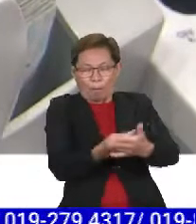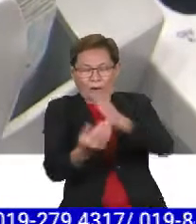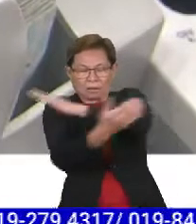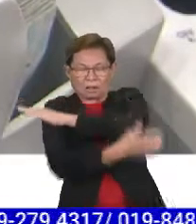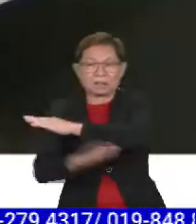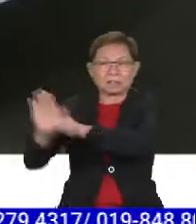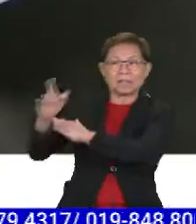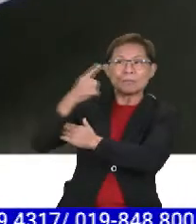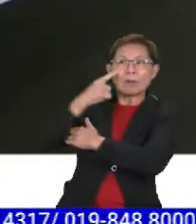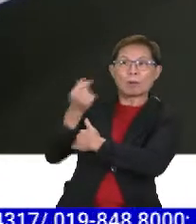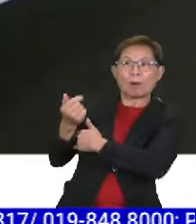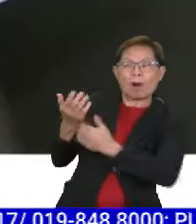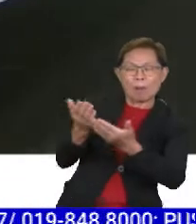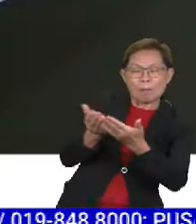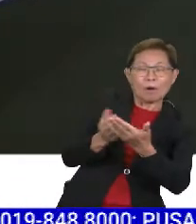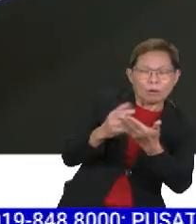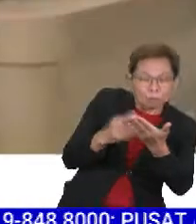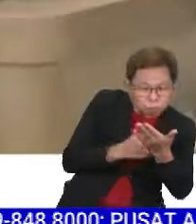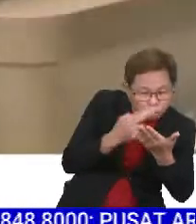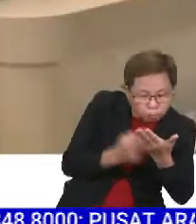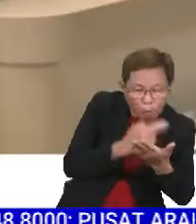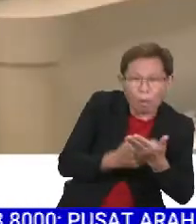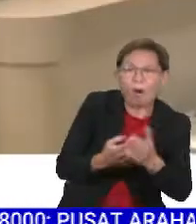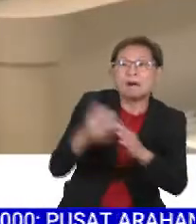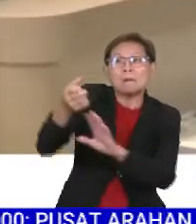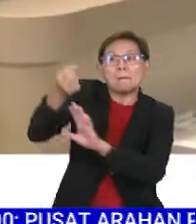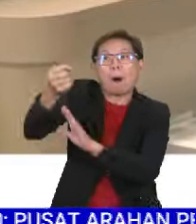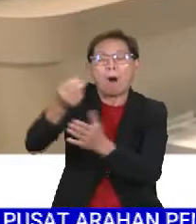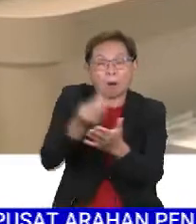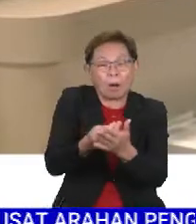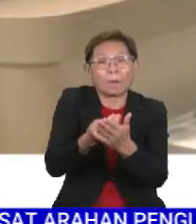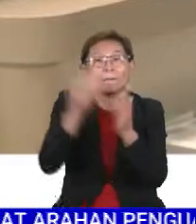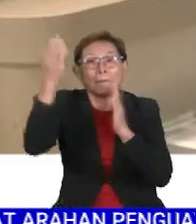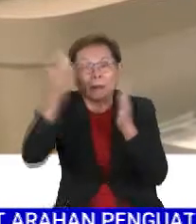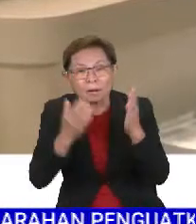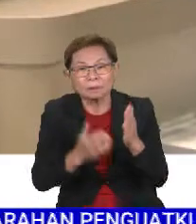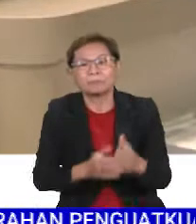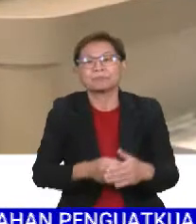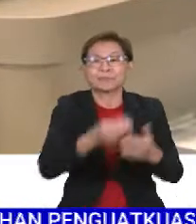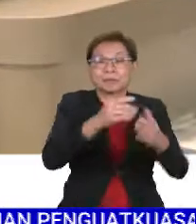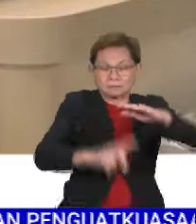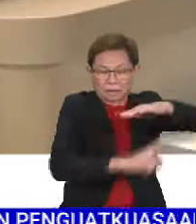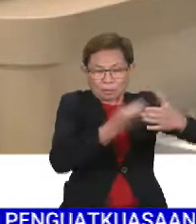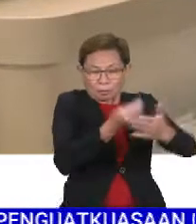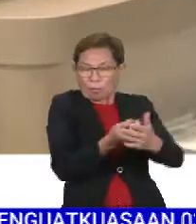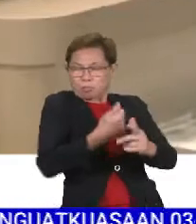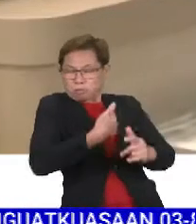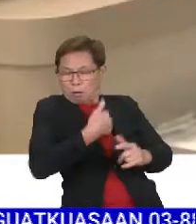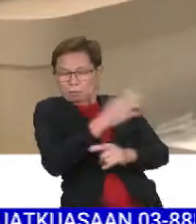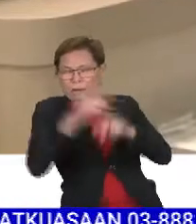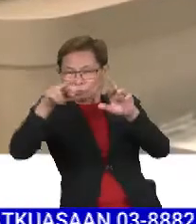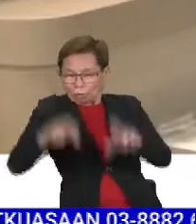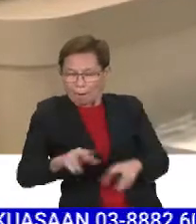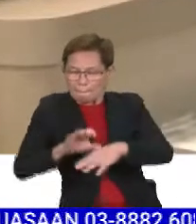mata wangnya menjadi rujukan tambatan ringgit. Ini mengekang negara dalam menetapkan dasar moneterinya sendiri dan